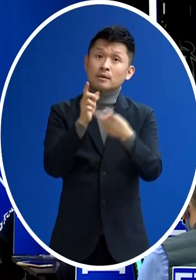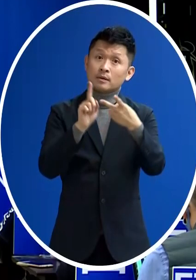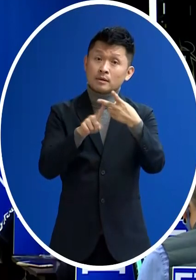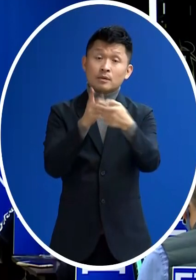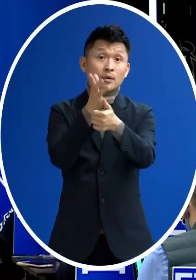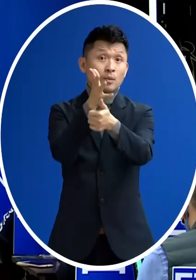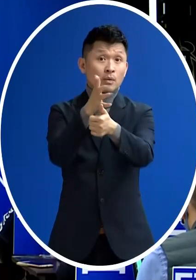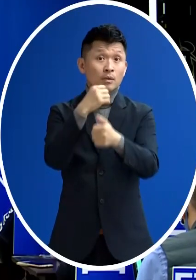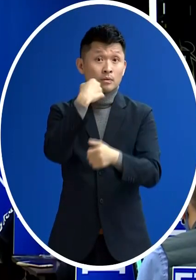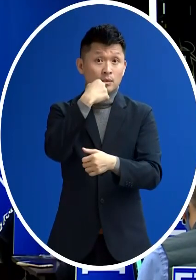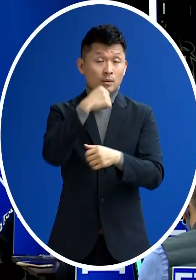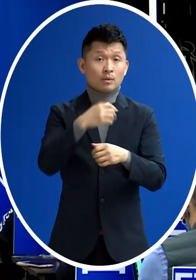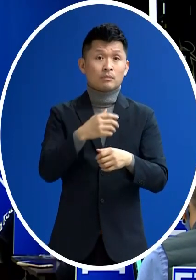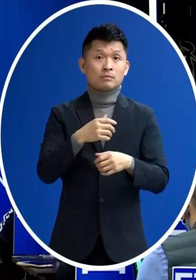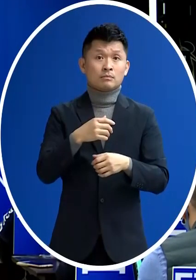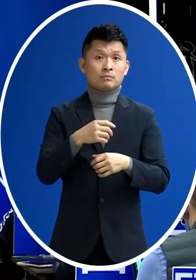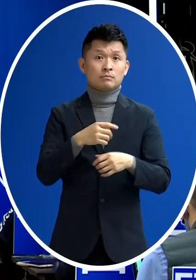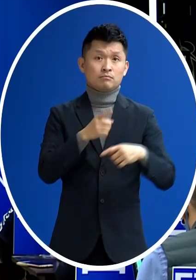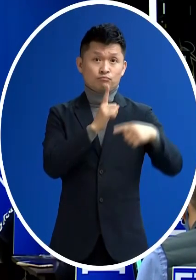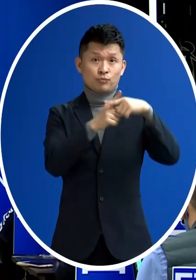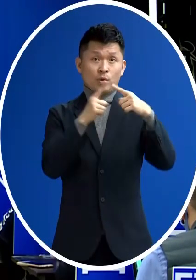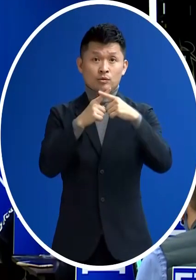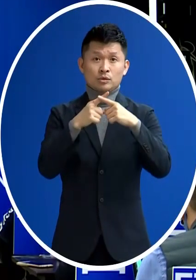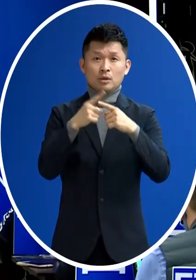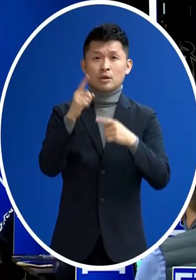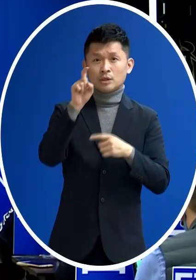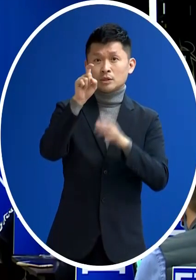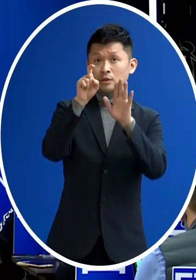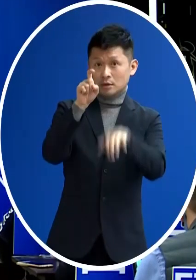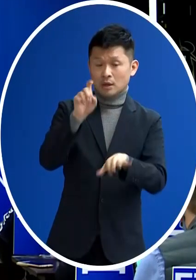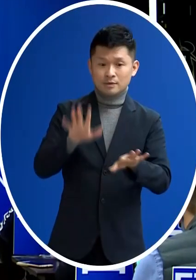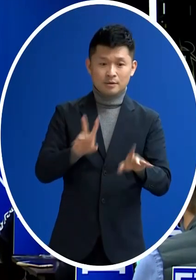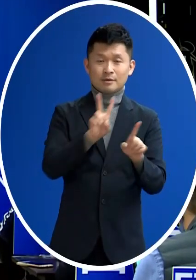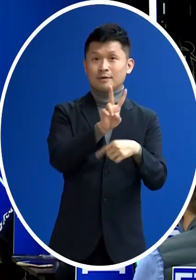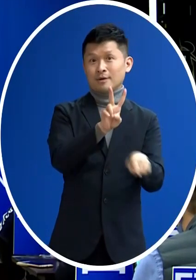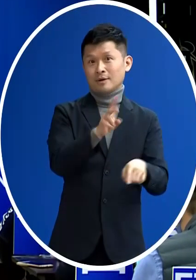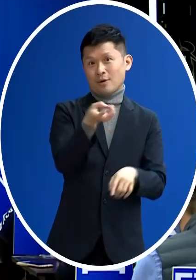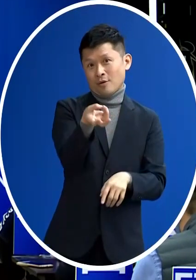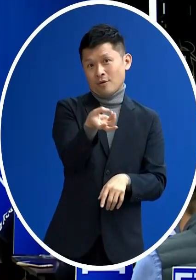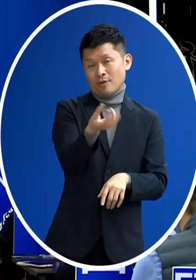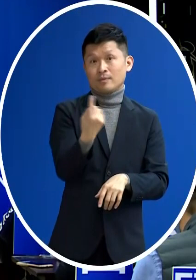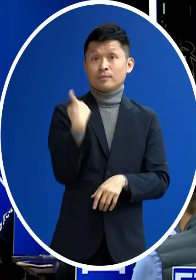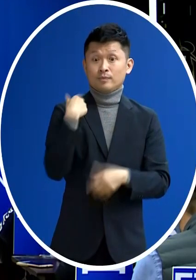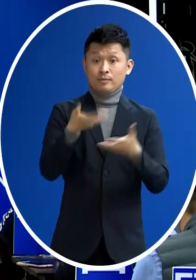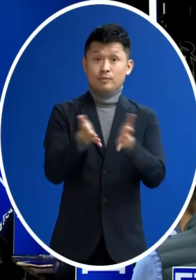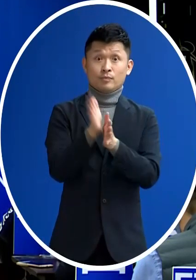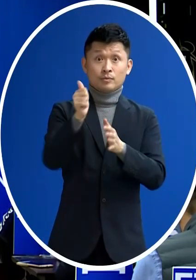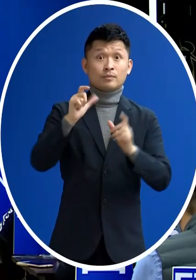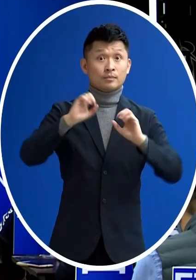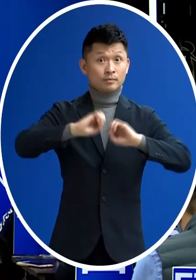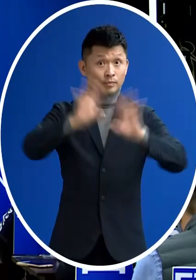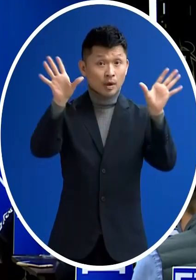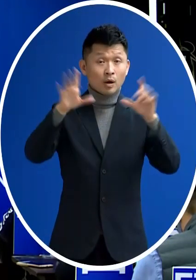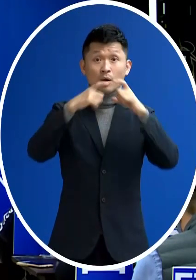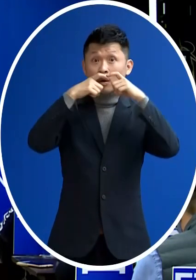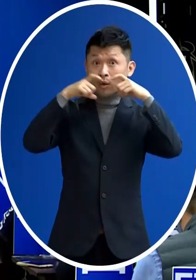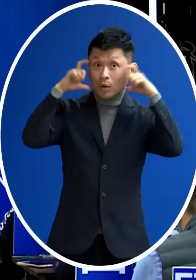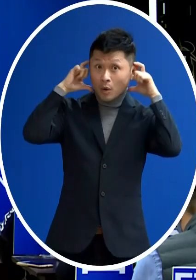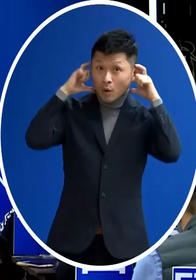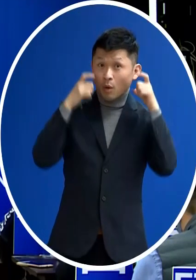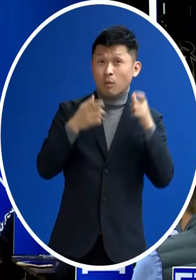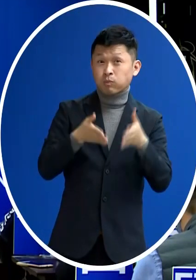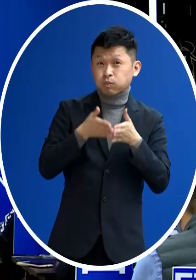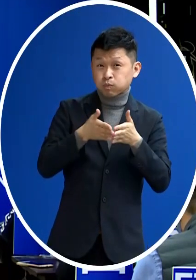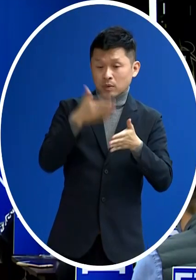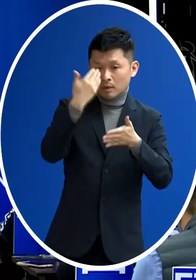说，国内疫情连续好几天都是个位数，那今天是只有两例。想要问一下部长，昨天有提到说口罩的政策有可能会松绑，